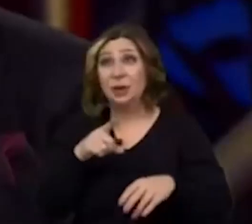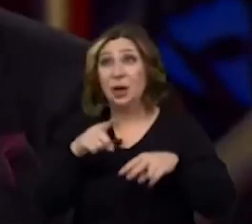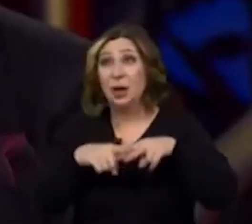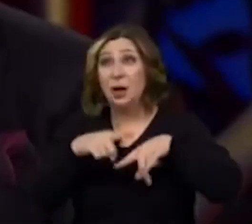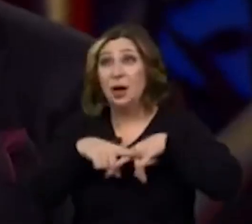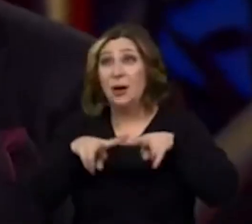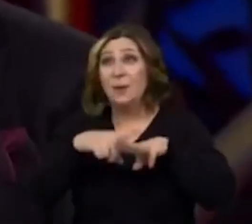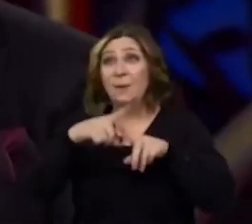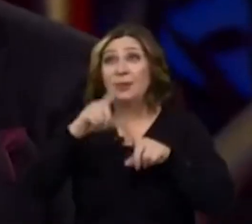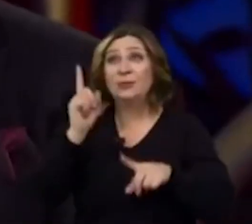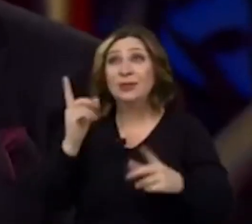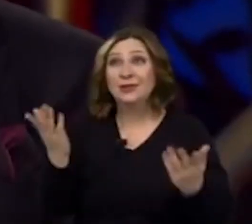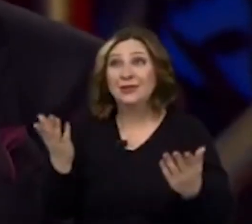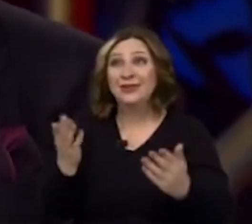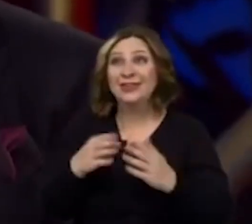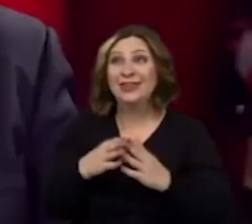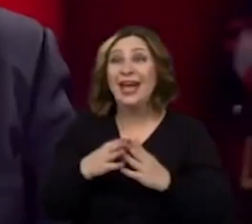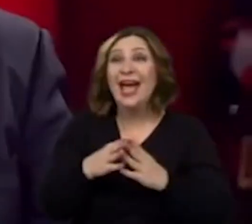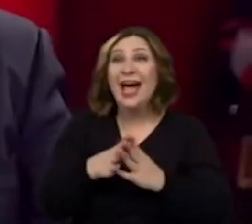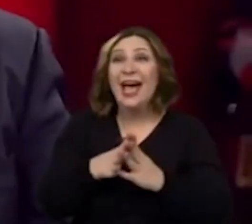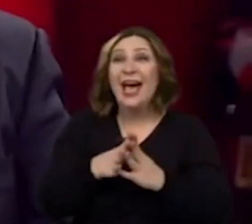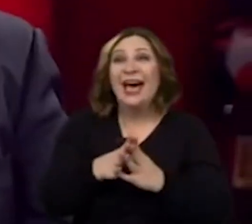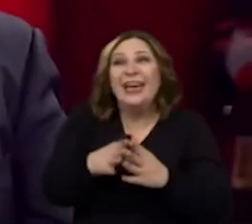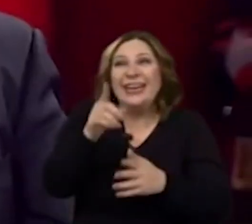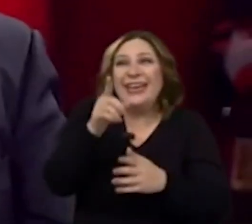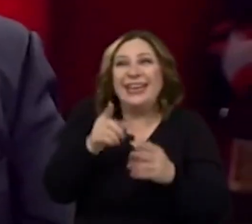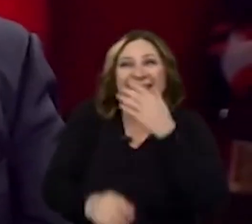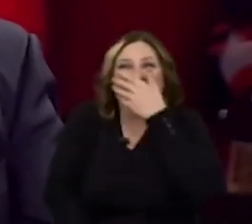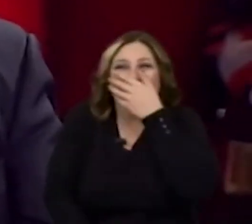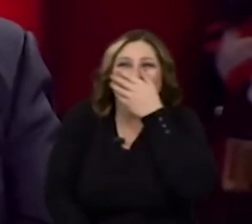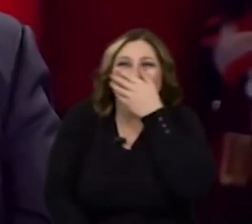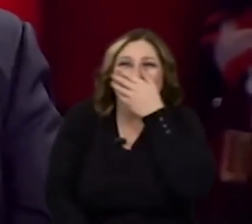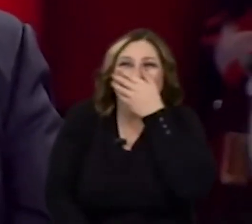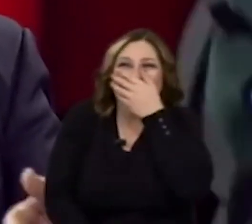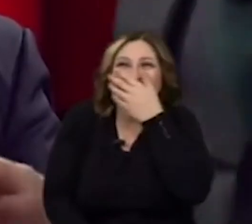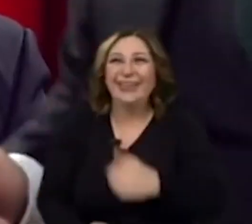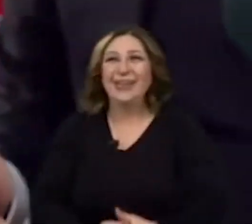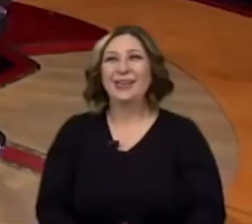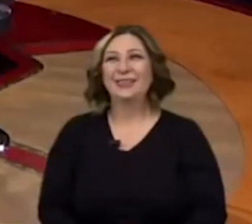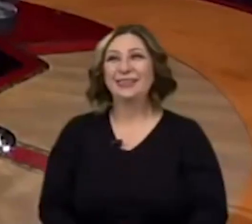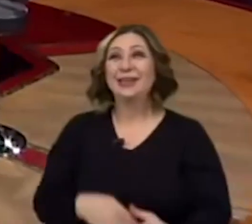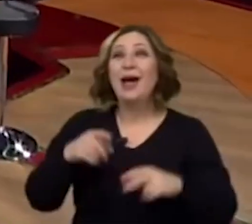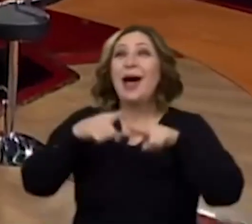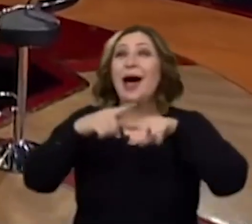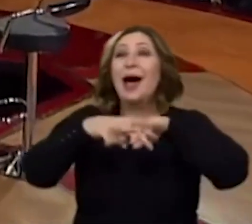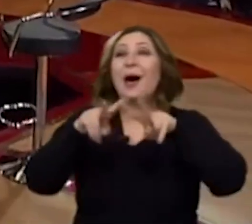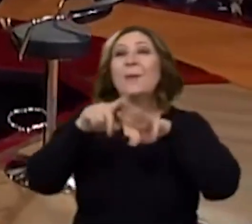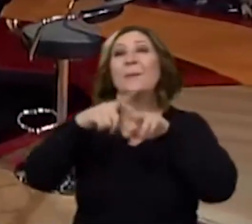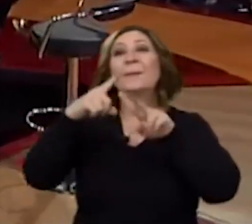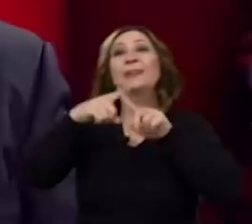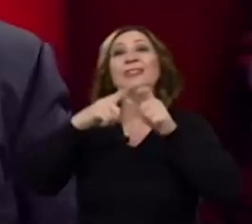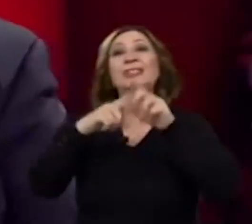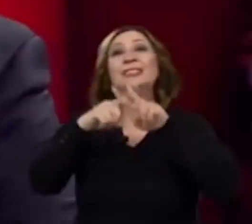Ahmet Hoca nerede? Ahmet Hoca yok. Hangi Ahmet Hoca? Çakarı. Kayıp. Niye çağırmadın Çakarı? Yapma lütfen